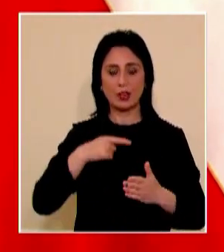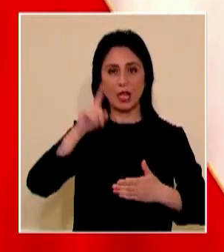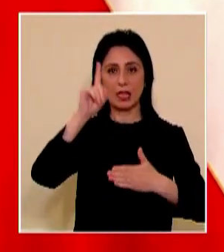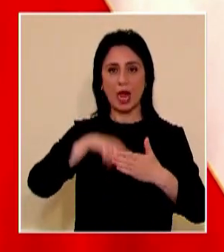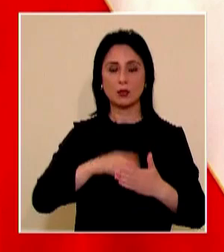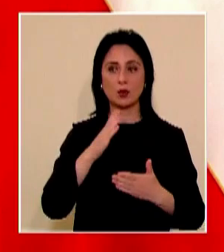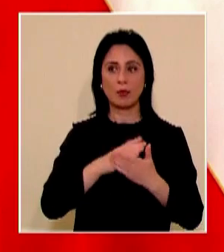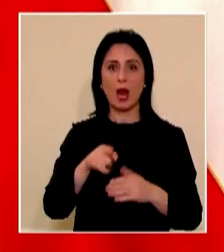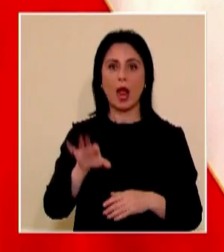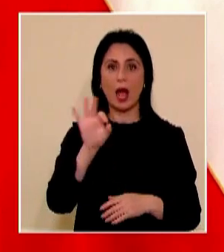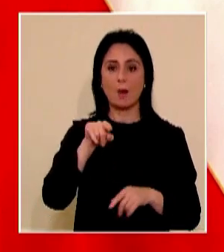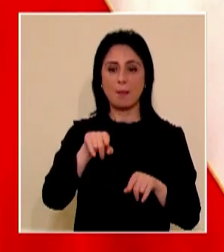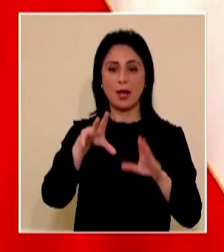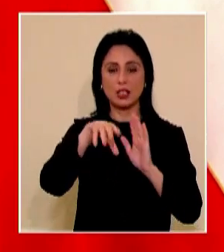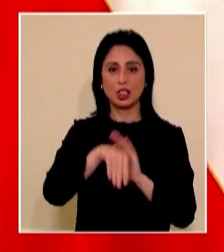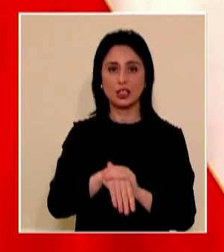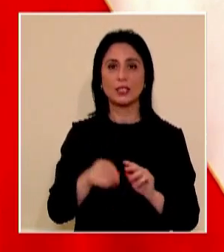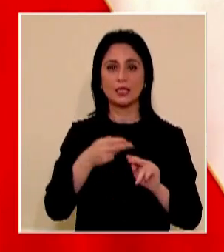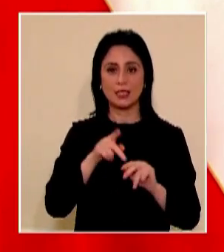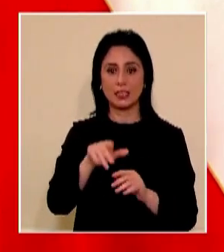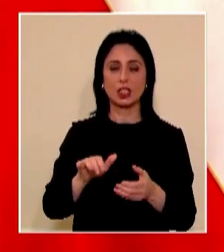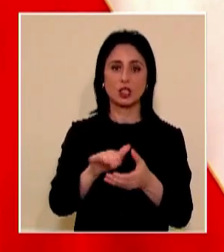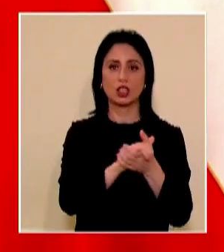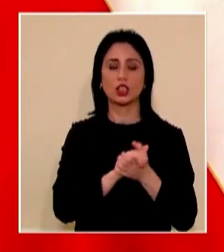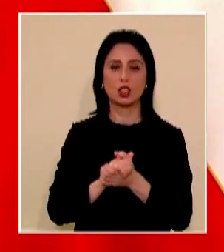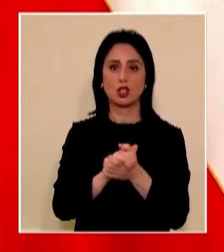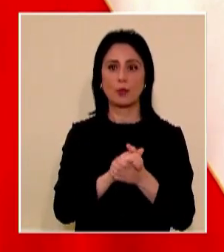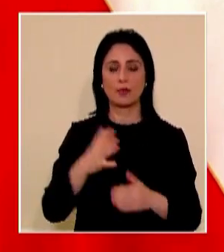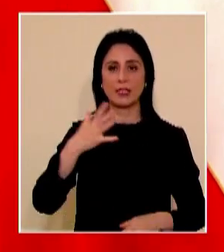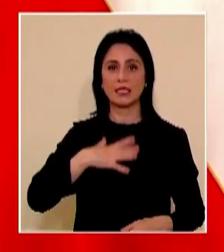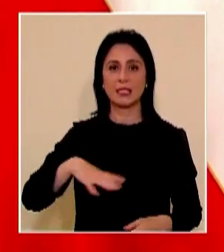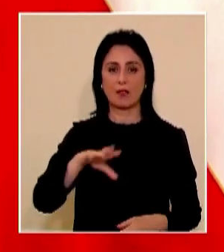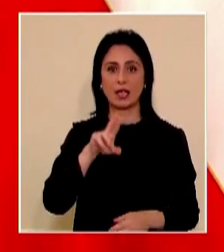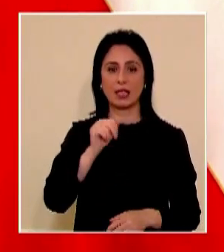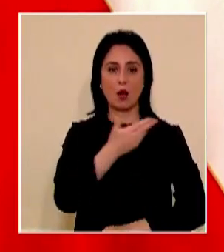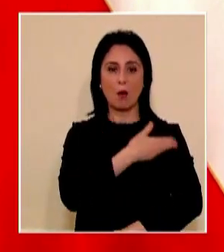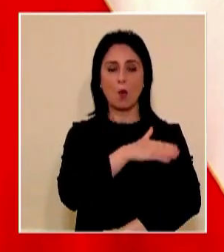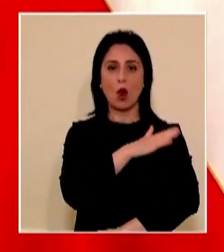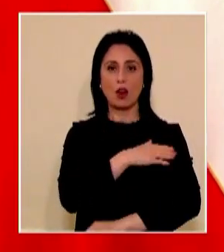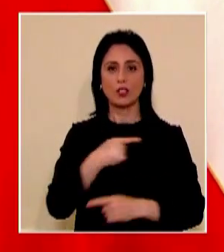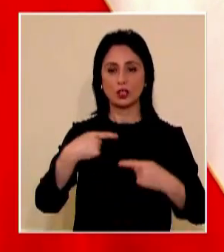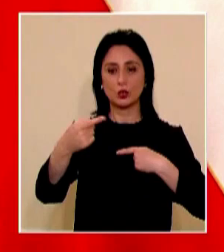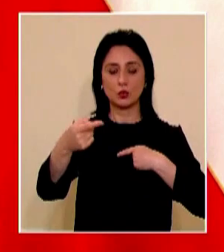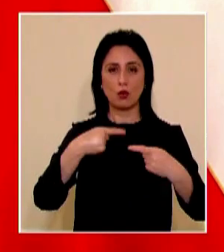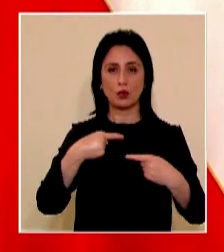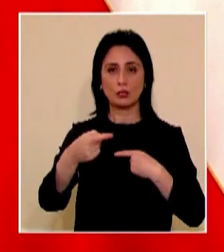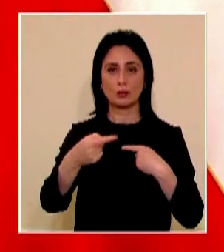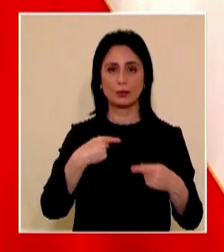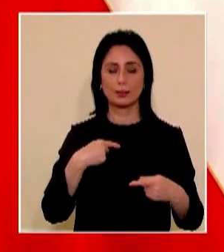დარწმუნებული ვართ, რომ ამაშიც ის სოლიდარობა საქართველოს და პოლონეთის